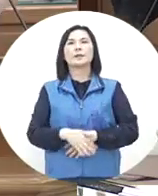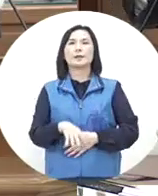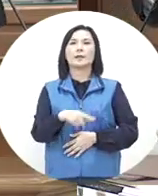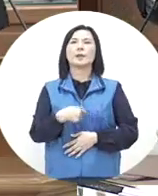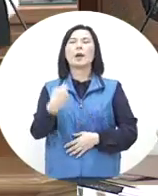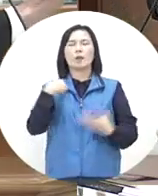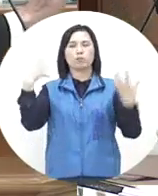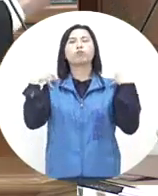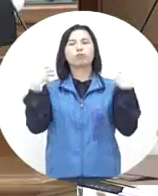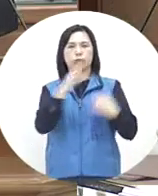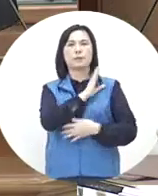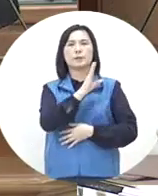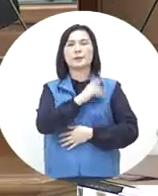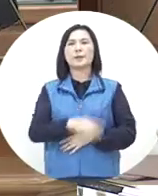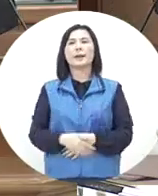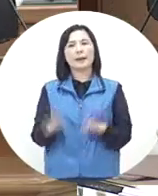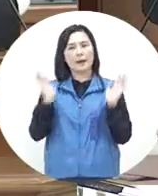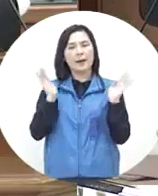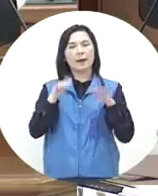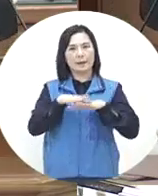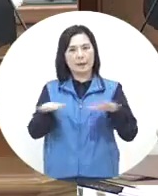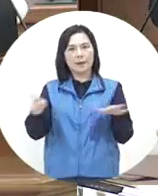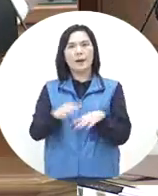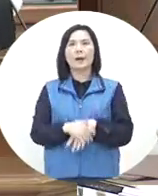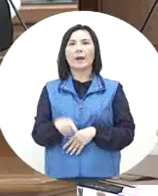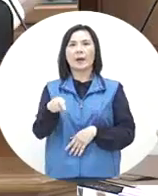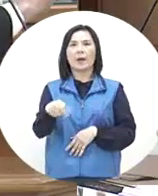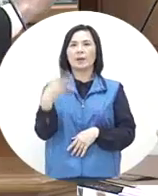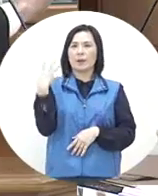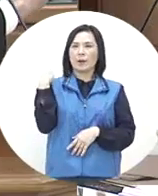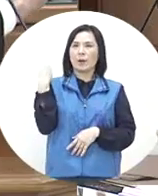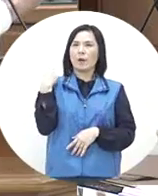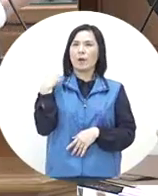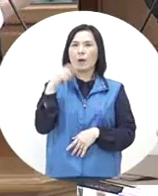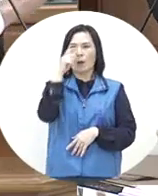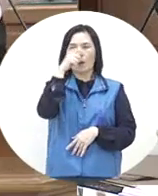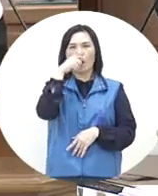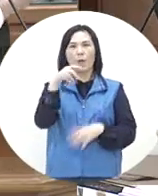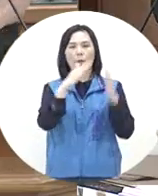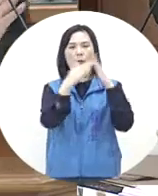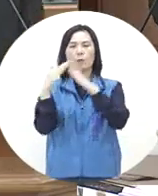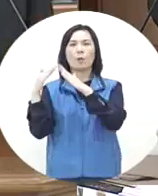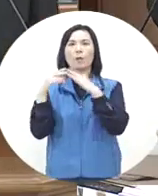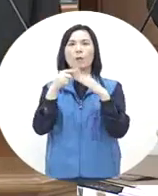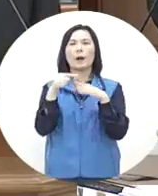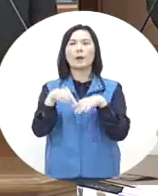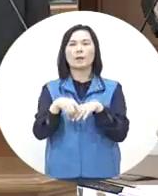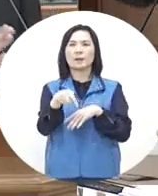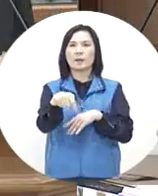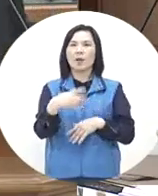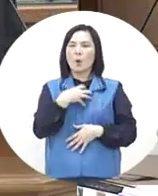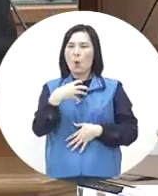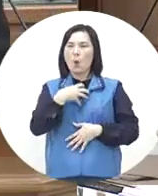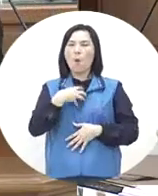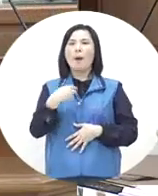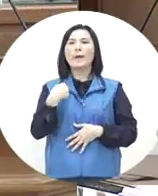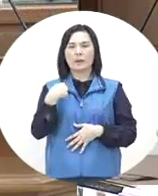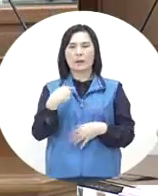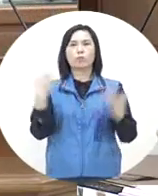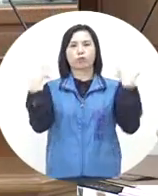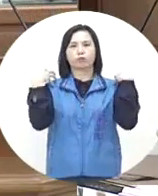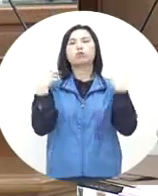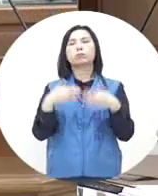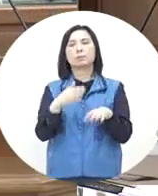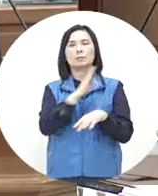要加速啦， 囡仔安全啦，啊，这老少听说维系到安全的。 对， 这我该讲做，我拢会去定进度，叫人家做。 因为这经